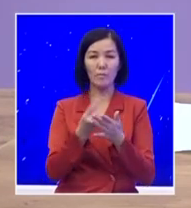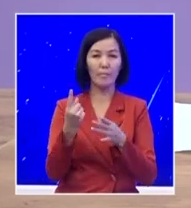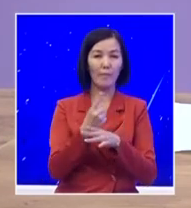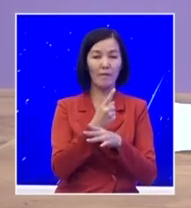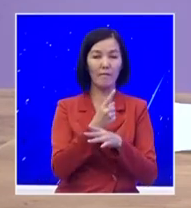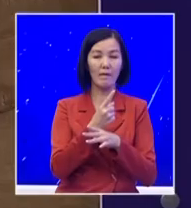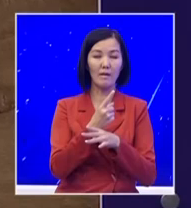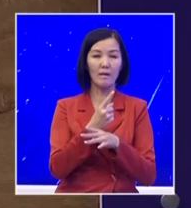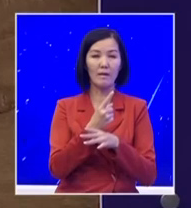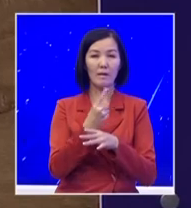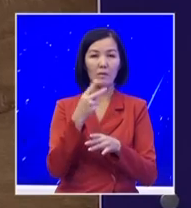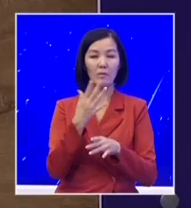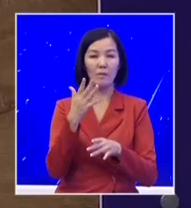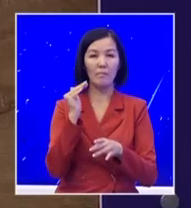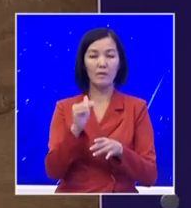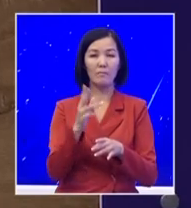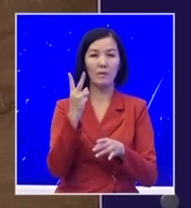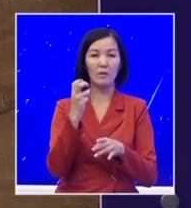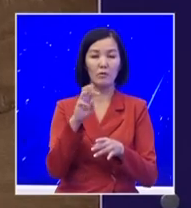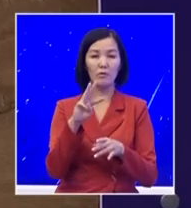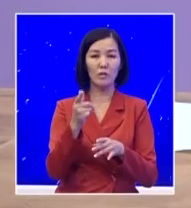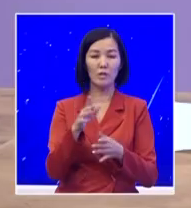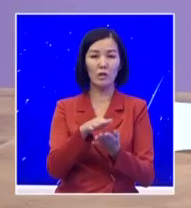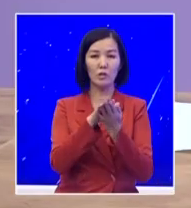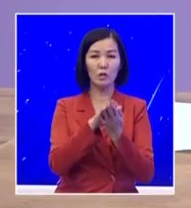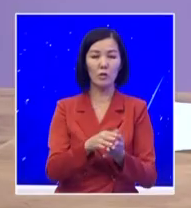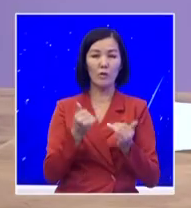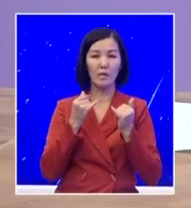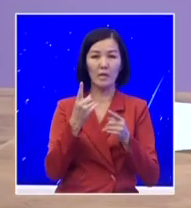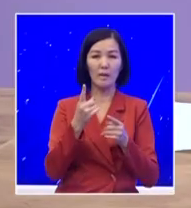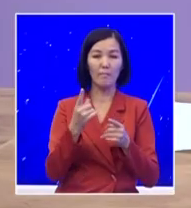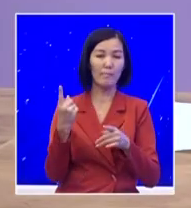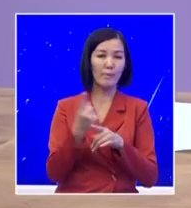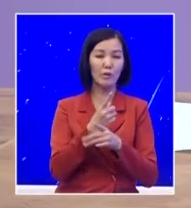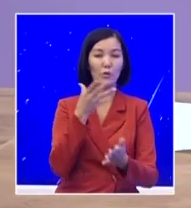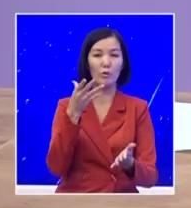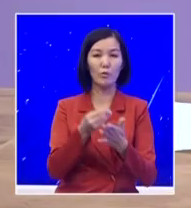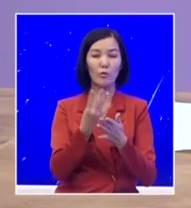жәрдемақы 25200 құрады. Жерлеуге арналған бір жолғы төлем